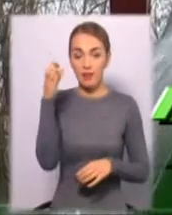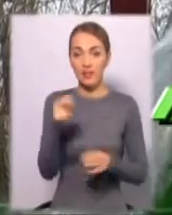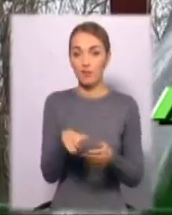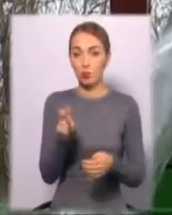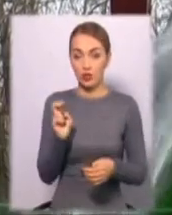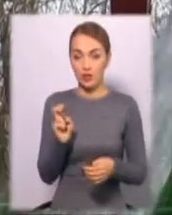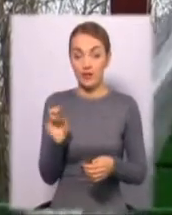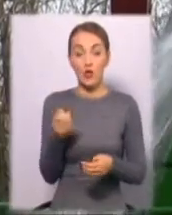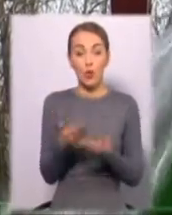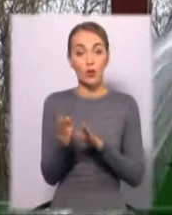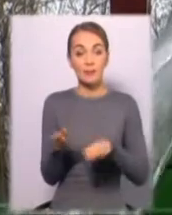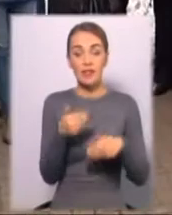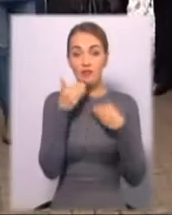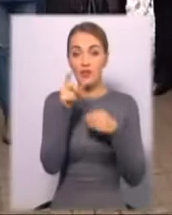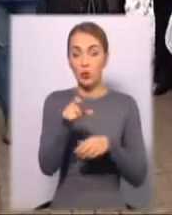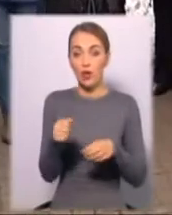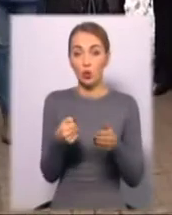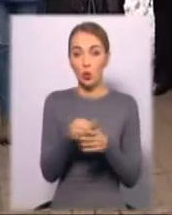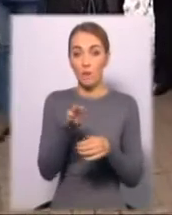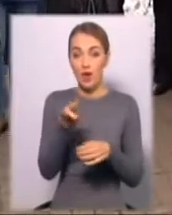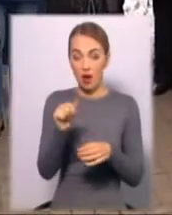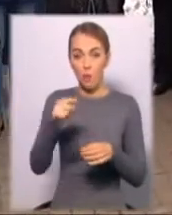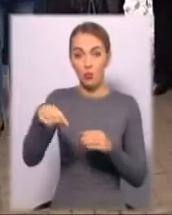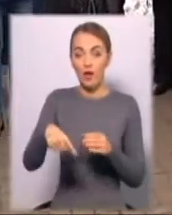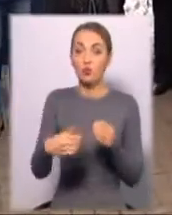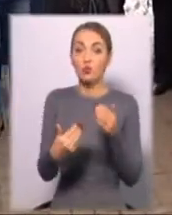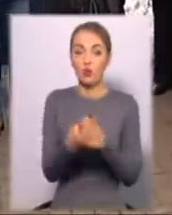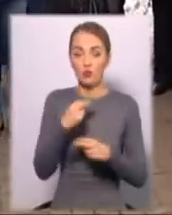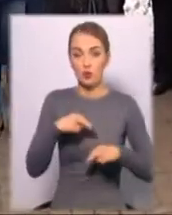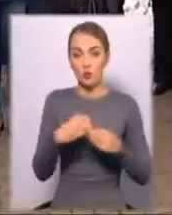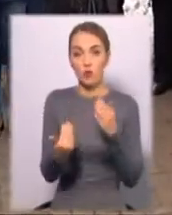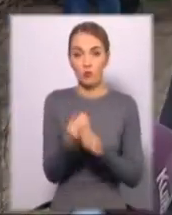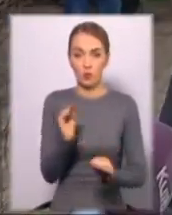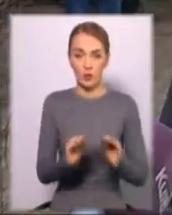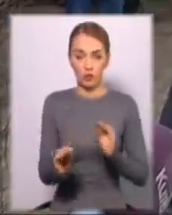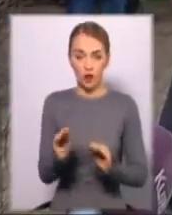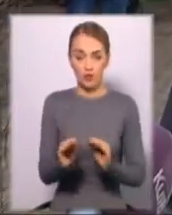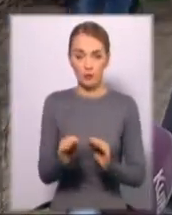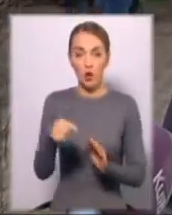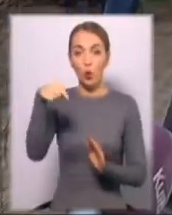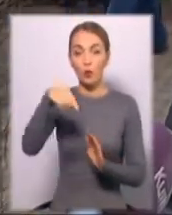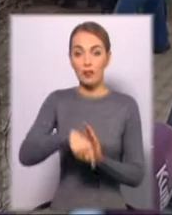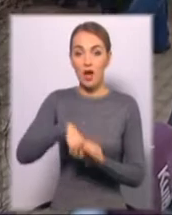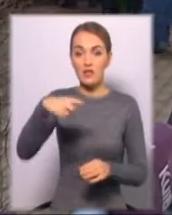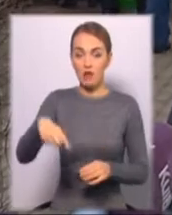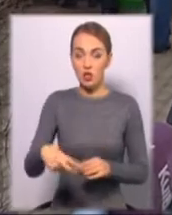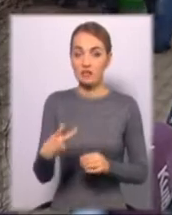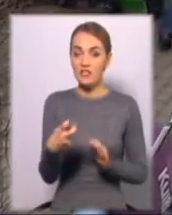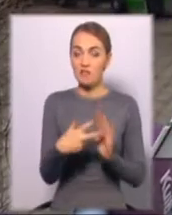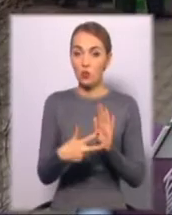відключили. І от після звернення людей до мера бювет знову запрацював уже з новим устаткуванням. Глибина скважини